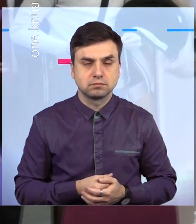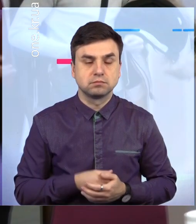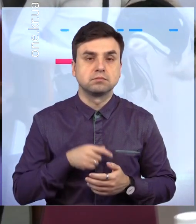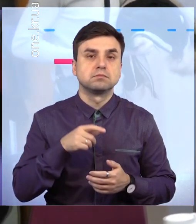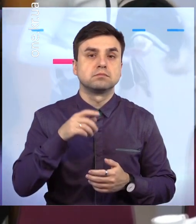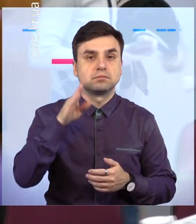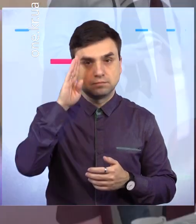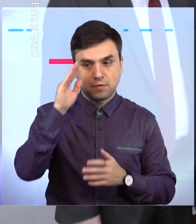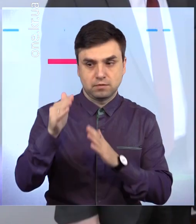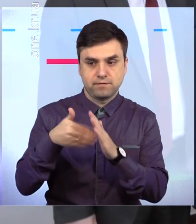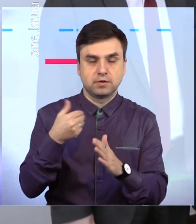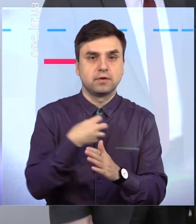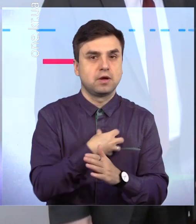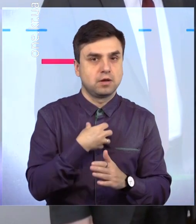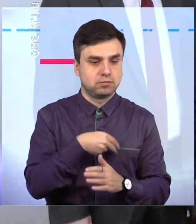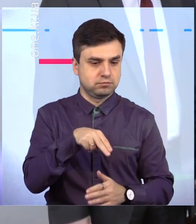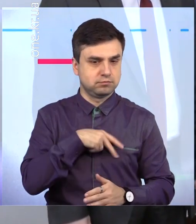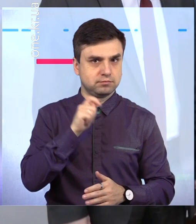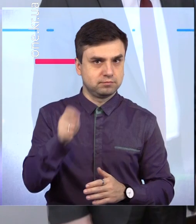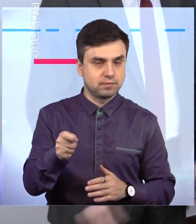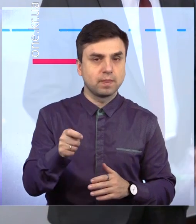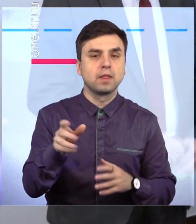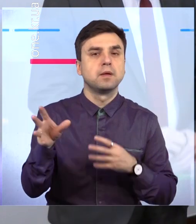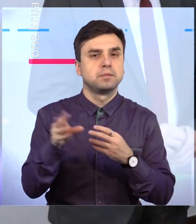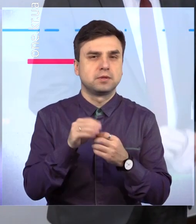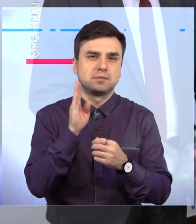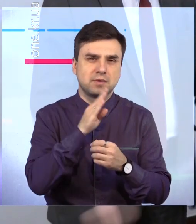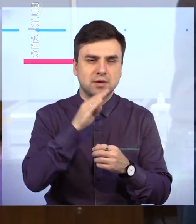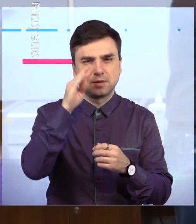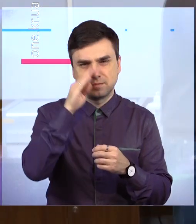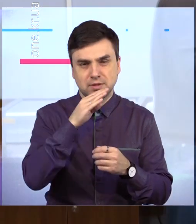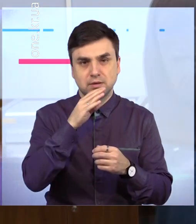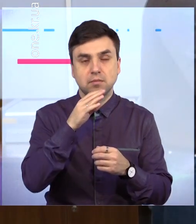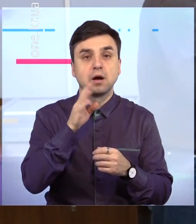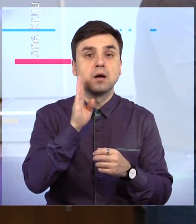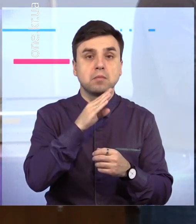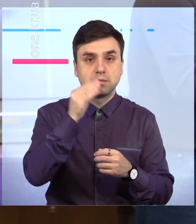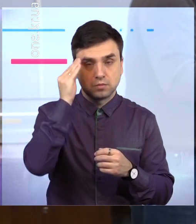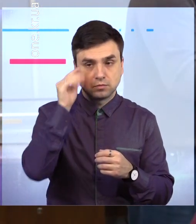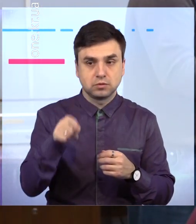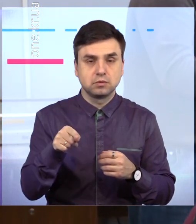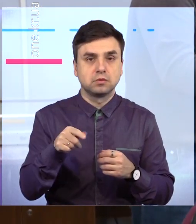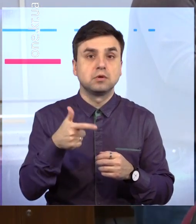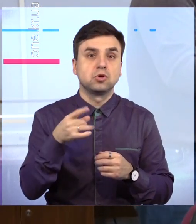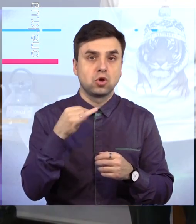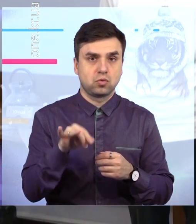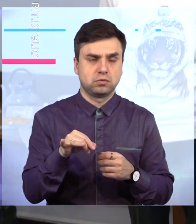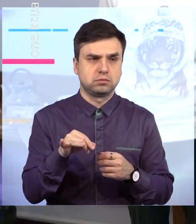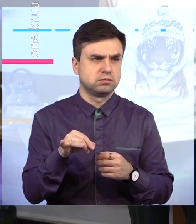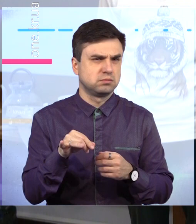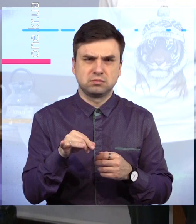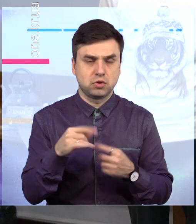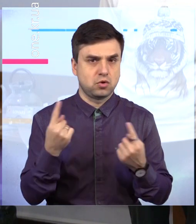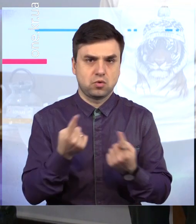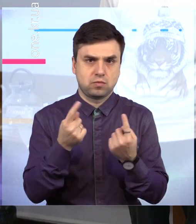прийшов разом із родиною. Втім, батьки хоча й пишаються вчинком свого сина, але все ж не вважають його героєм. На їх думку, так має